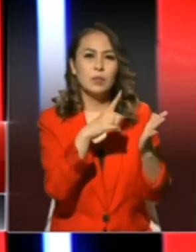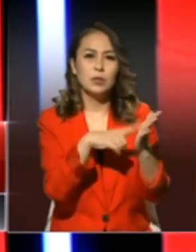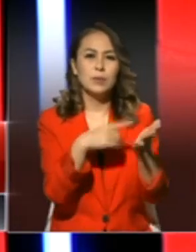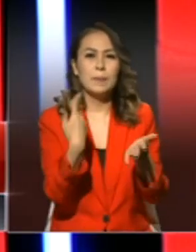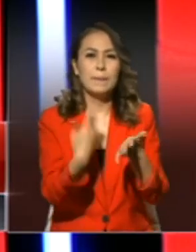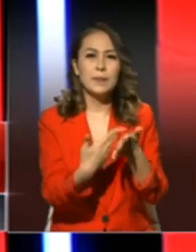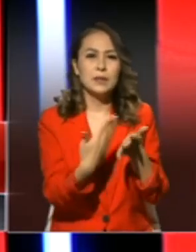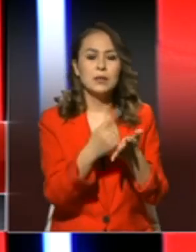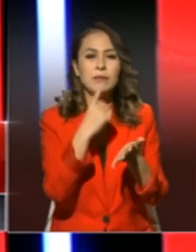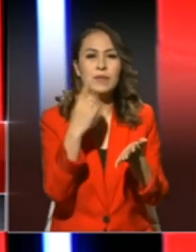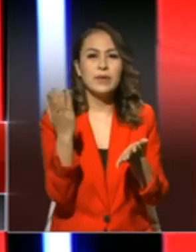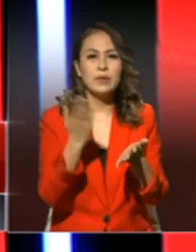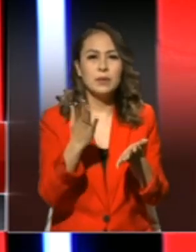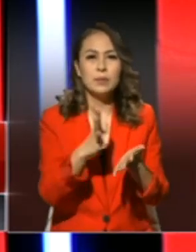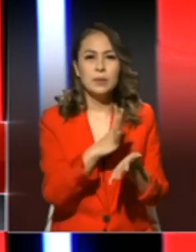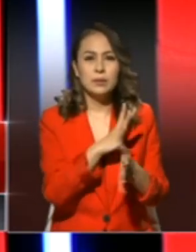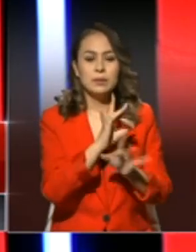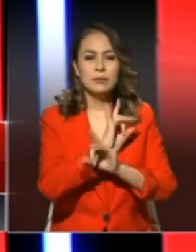мысалдар келтірді. Енді